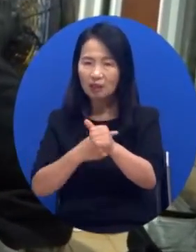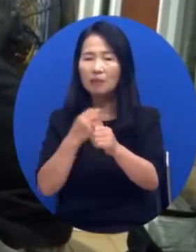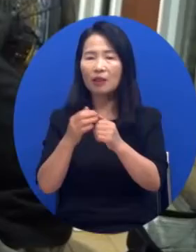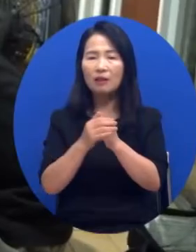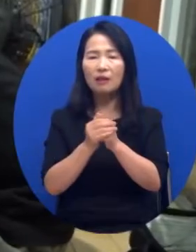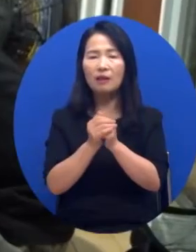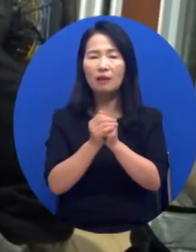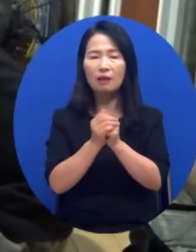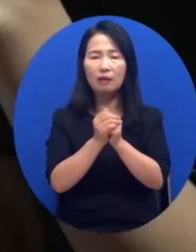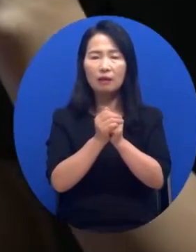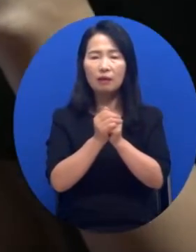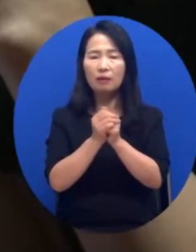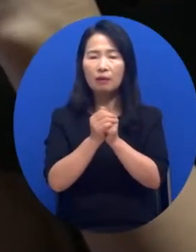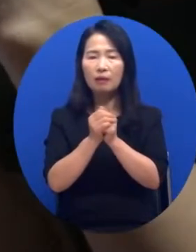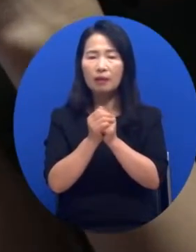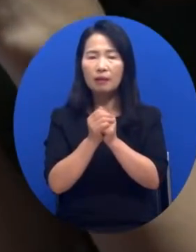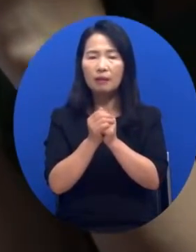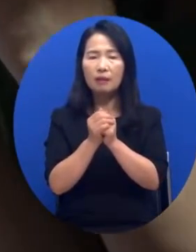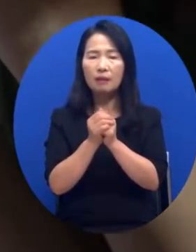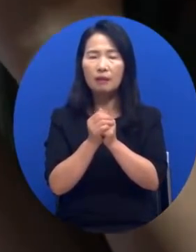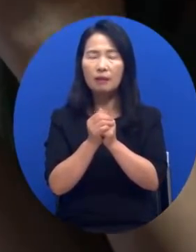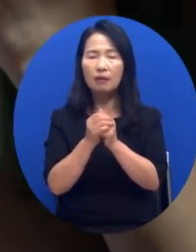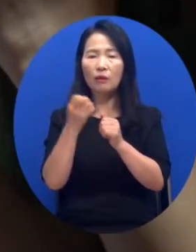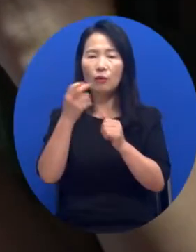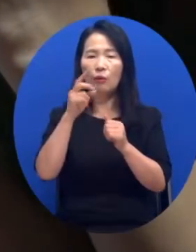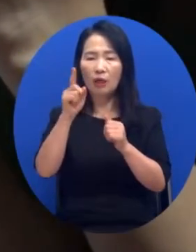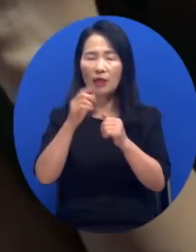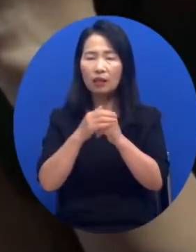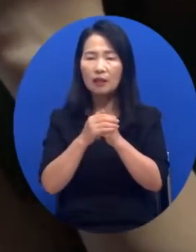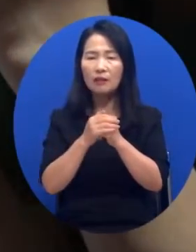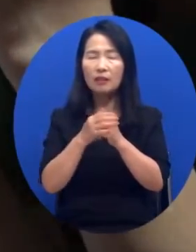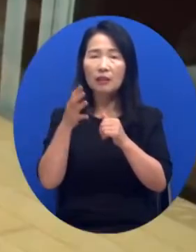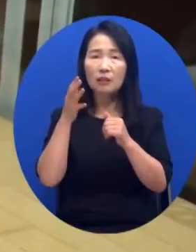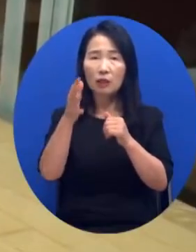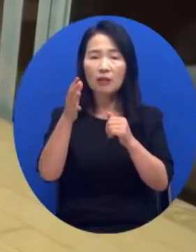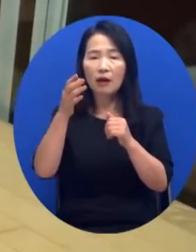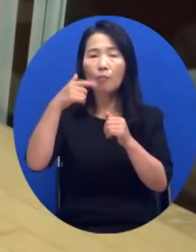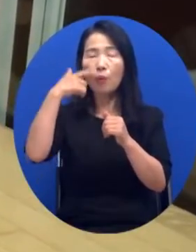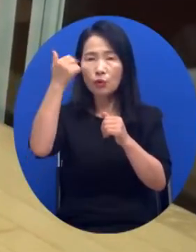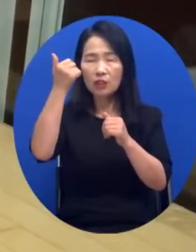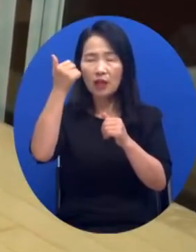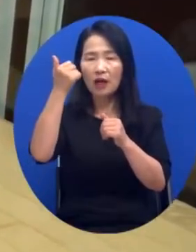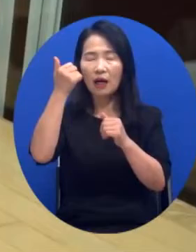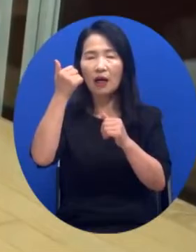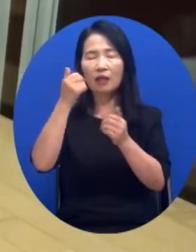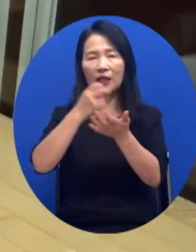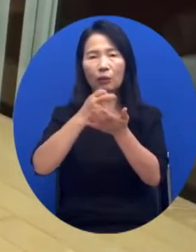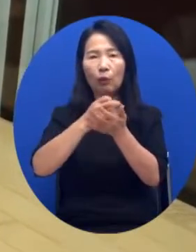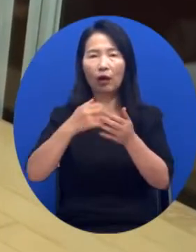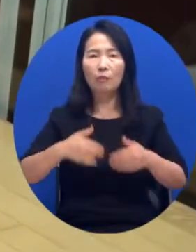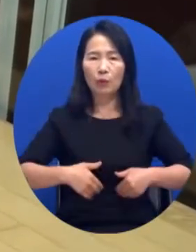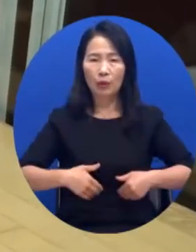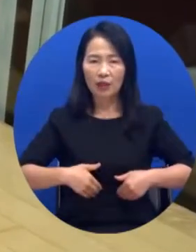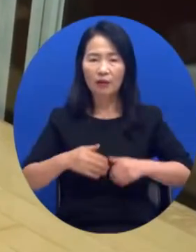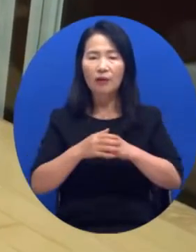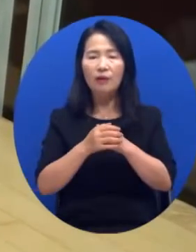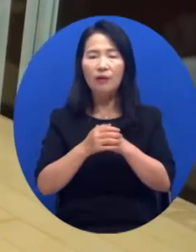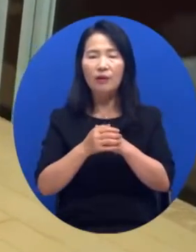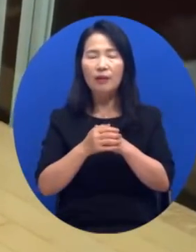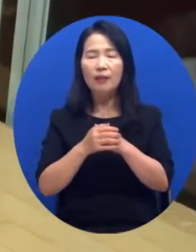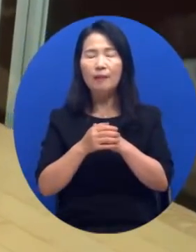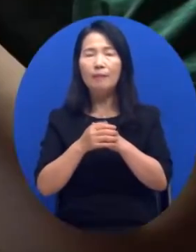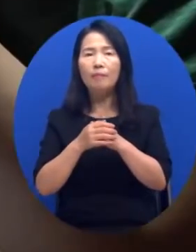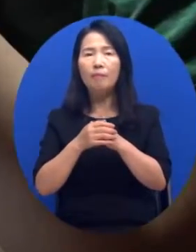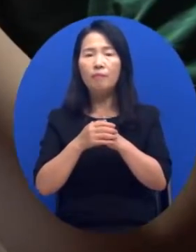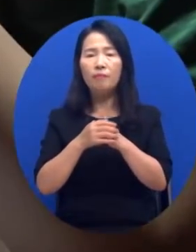또 다른 하나는 전담 목사 제도를 저는 도입해야 된다고 봅니다. 제가 우리 열린목회